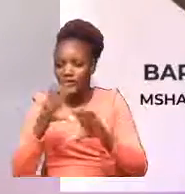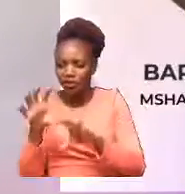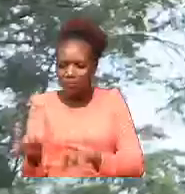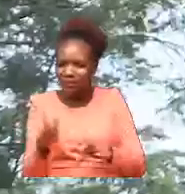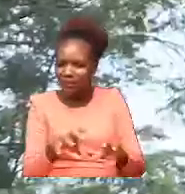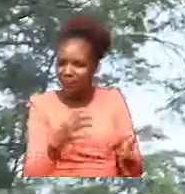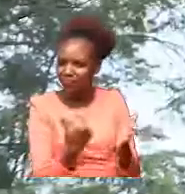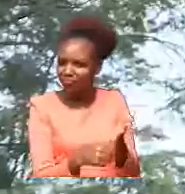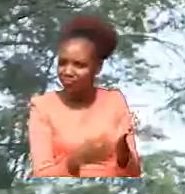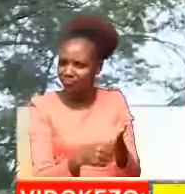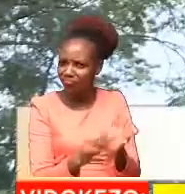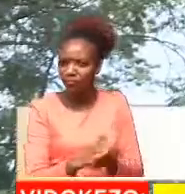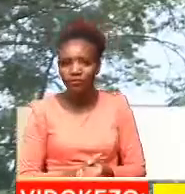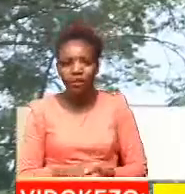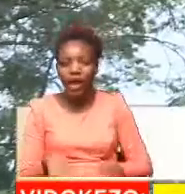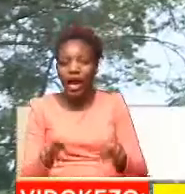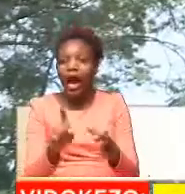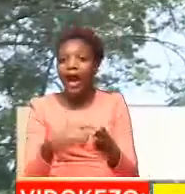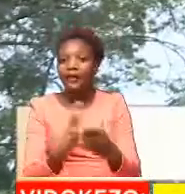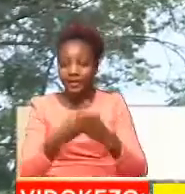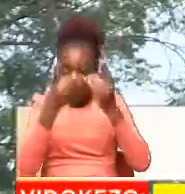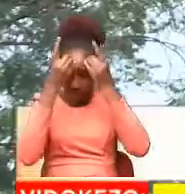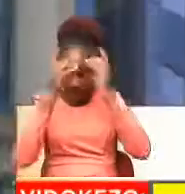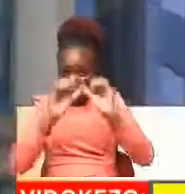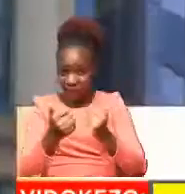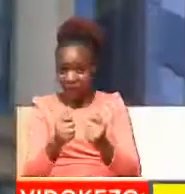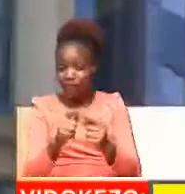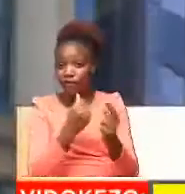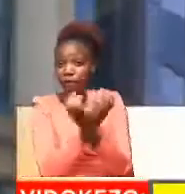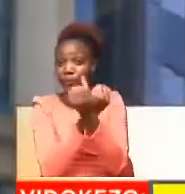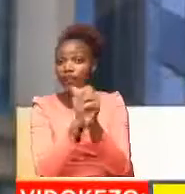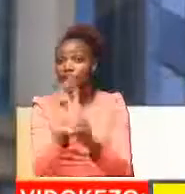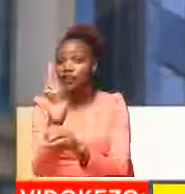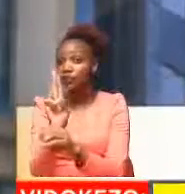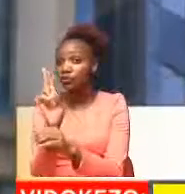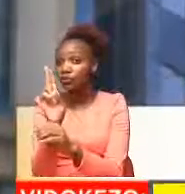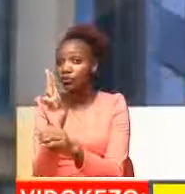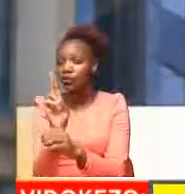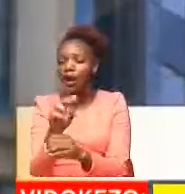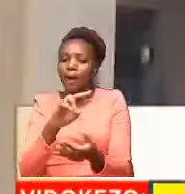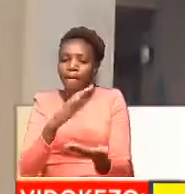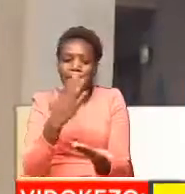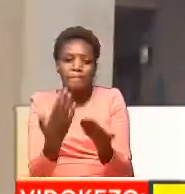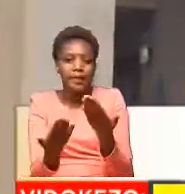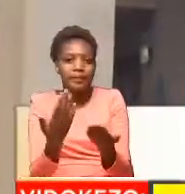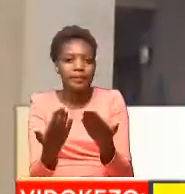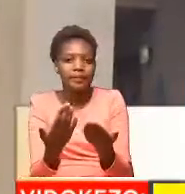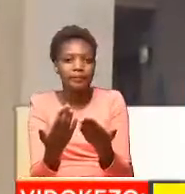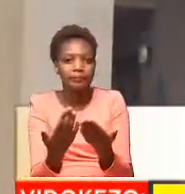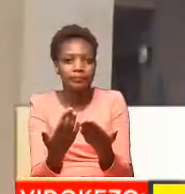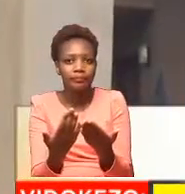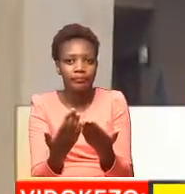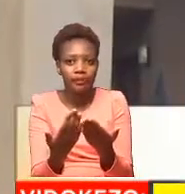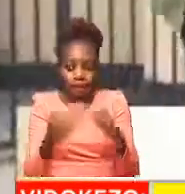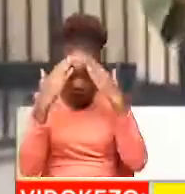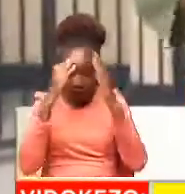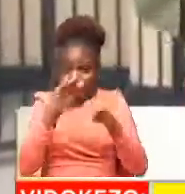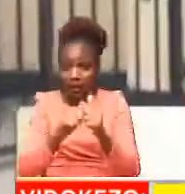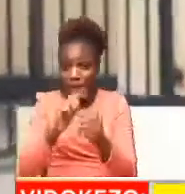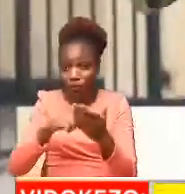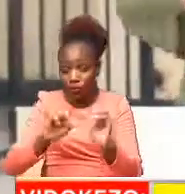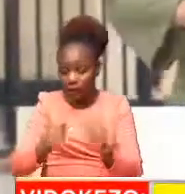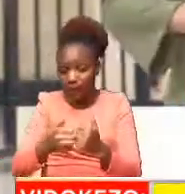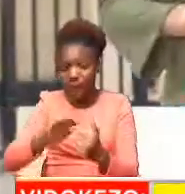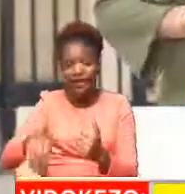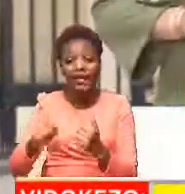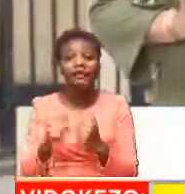deficit. Uamuzi wa mabadiliko ambao umefanywa na Rais Uhuru Kenyatta umeonekana kuvuta kumbukumbu za mwezi jana za aliyekuwa